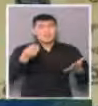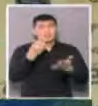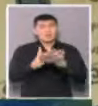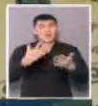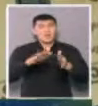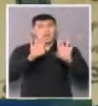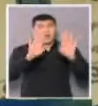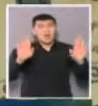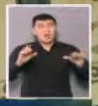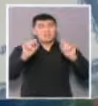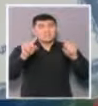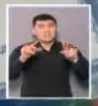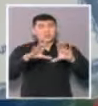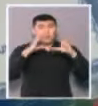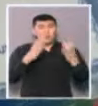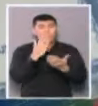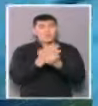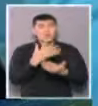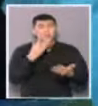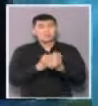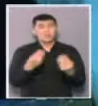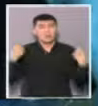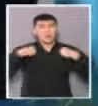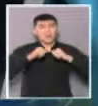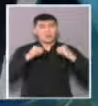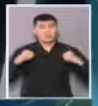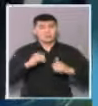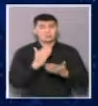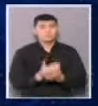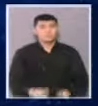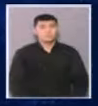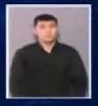экспонатов Золотого фонда музея – личный костюм знаменитого Кюйши.